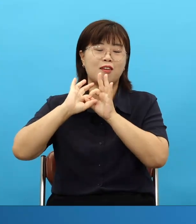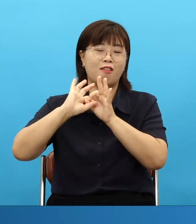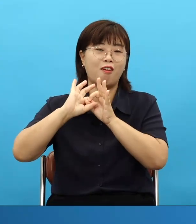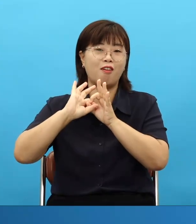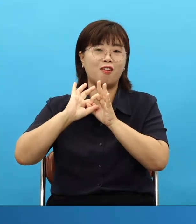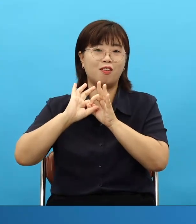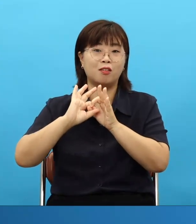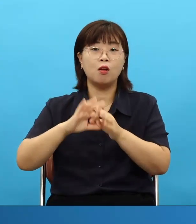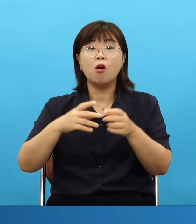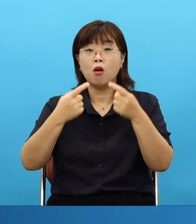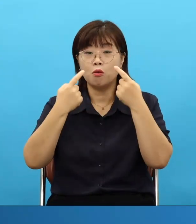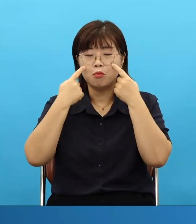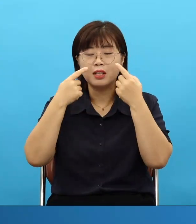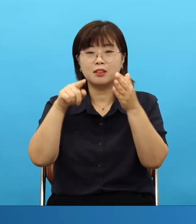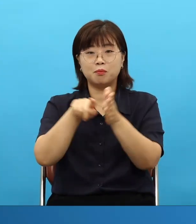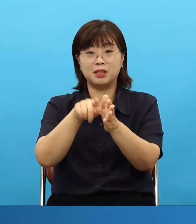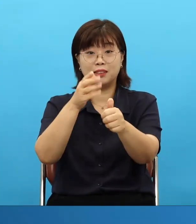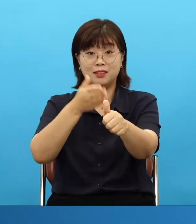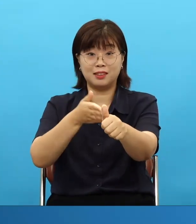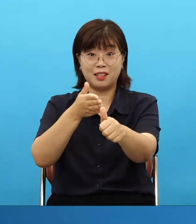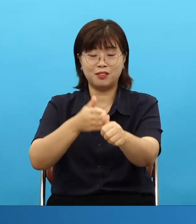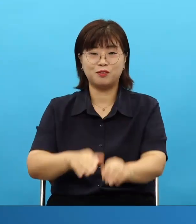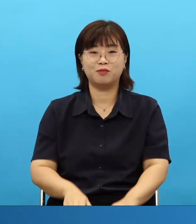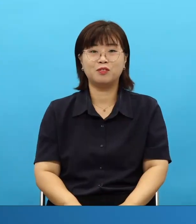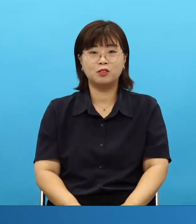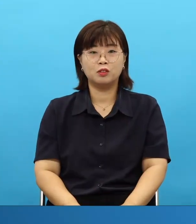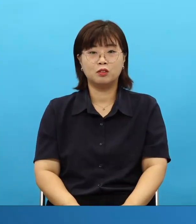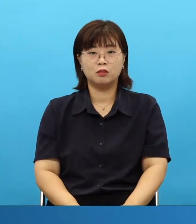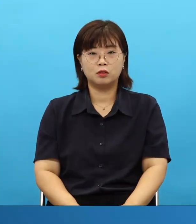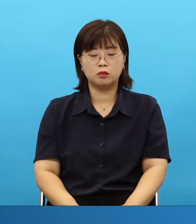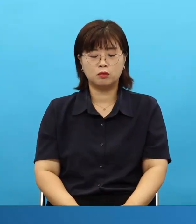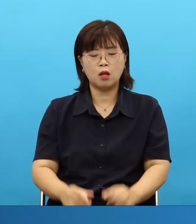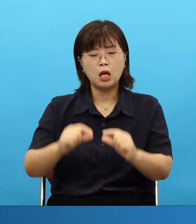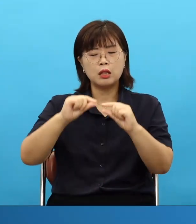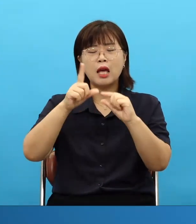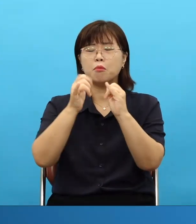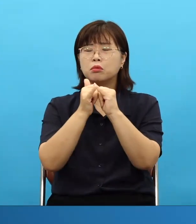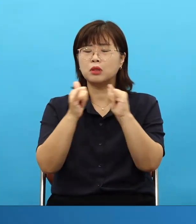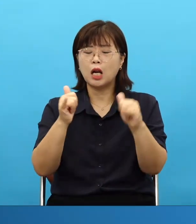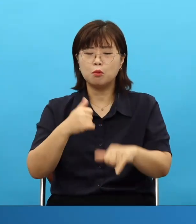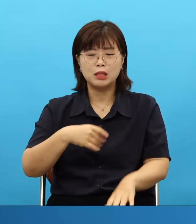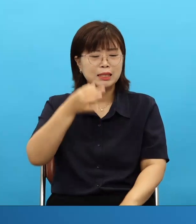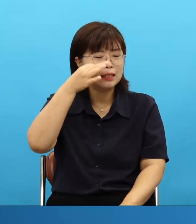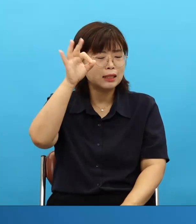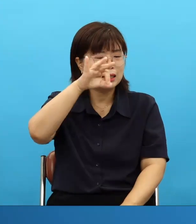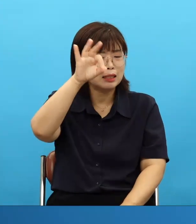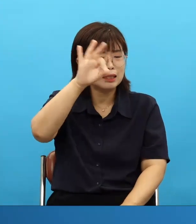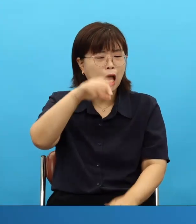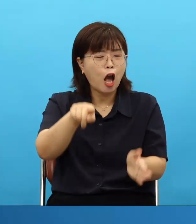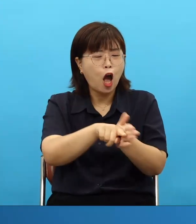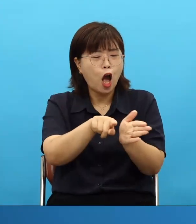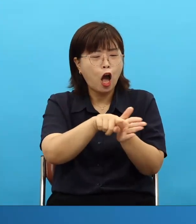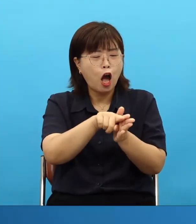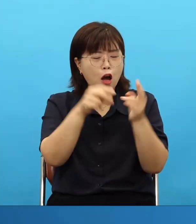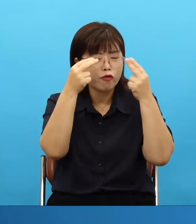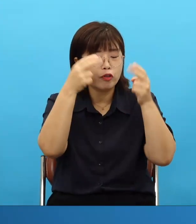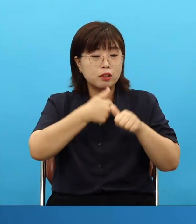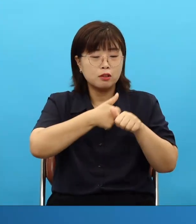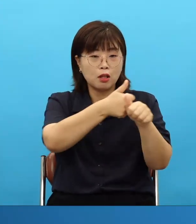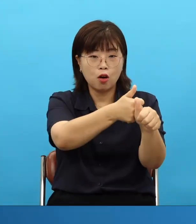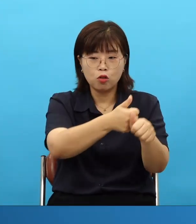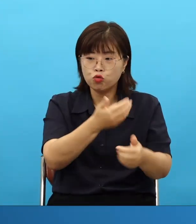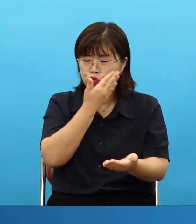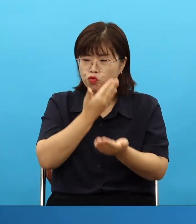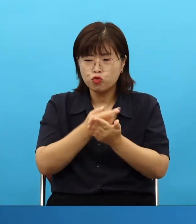believe this. 사람들은 중요한 건 잘 안 믿고 안 중요한 걸 자꾸 믿잖아요. The people, they lose hold of what's most important and they keep believing in things that are not so